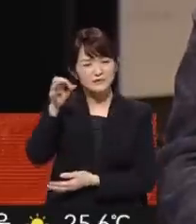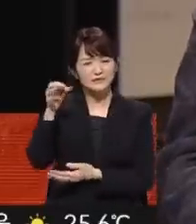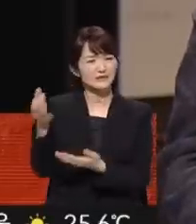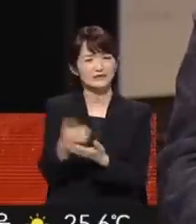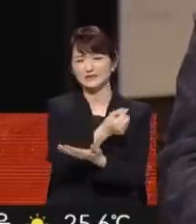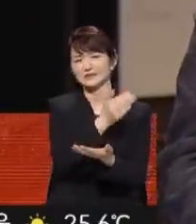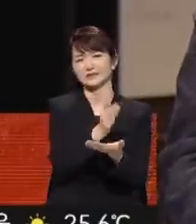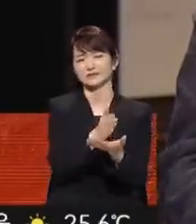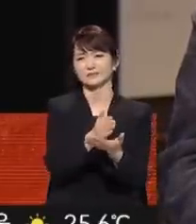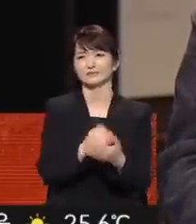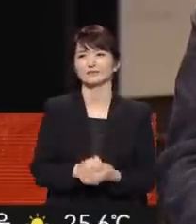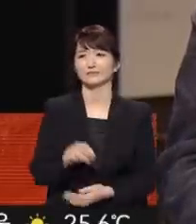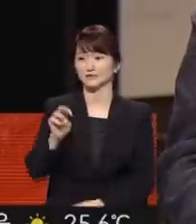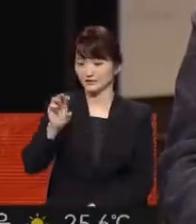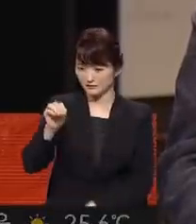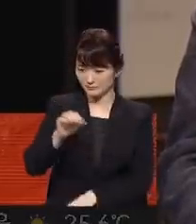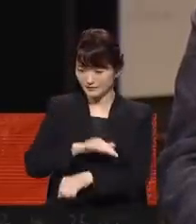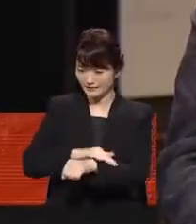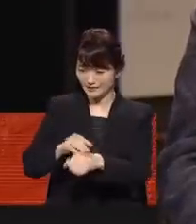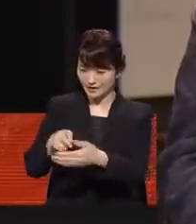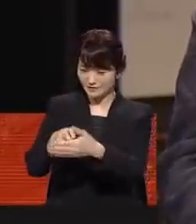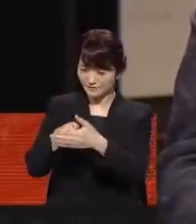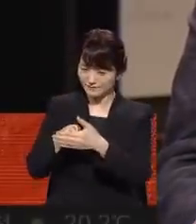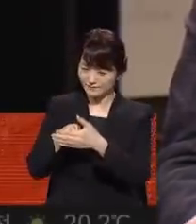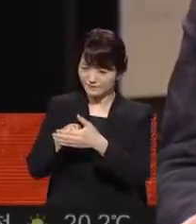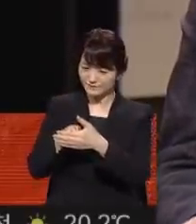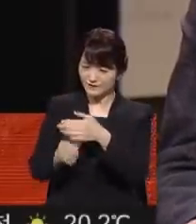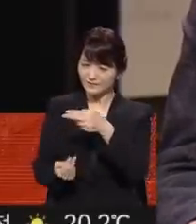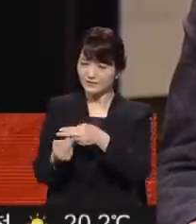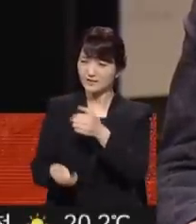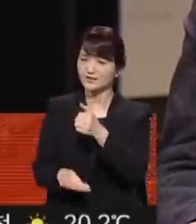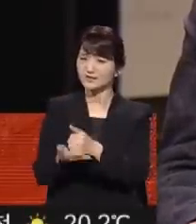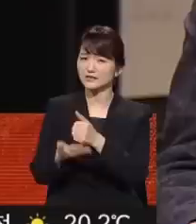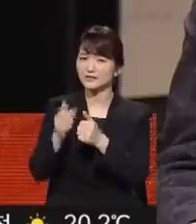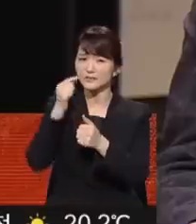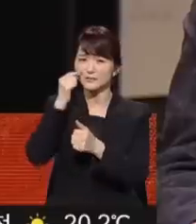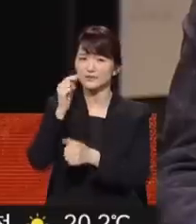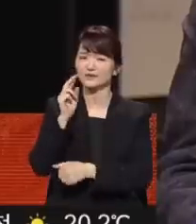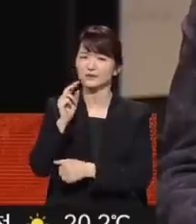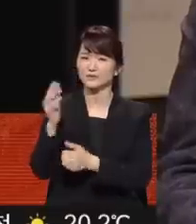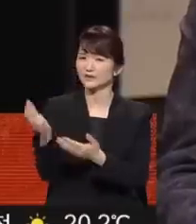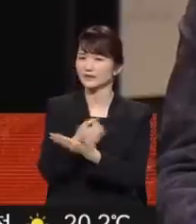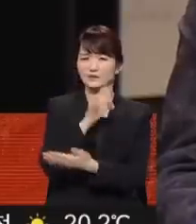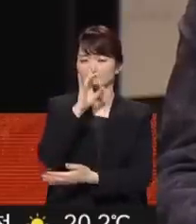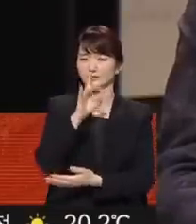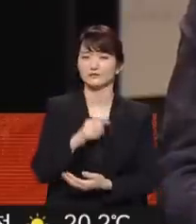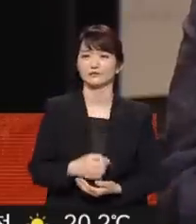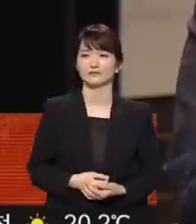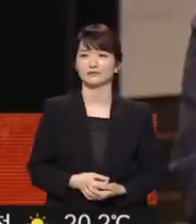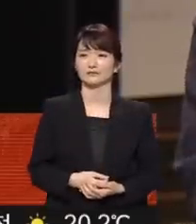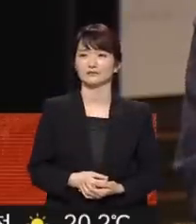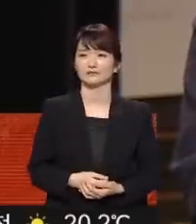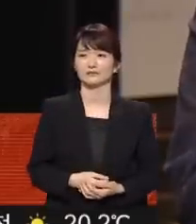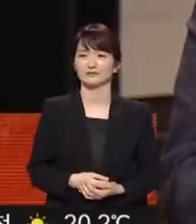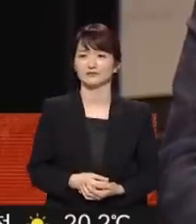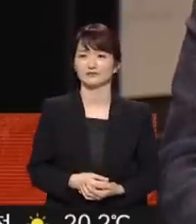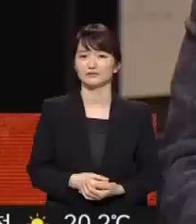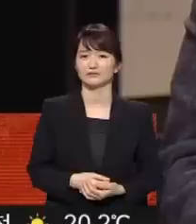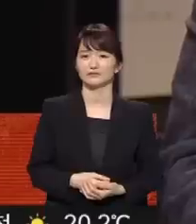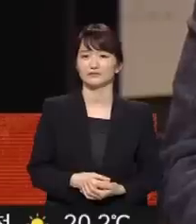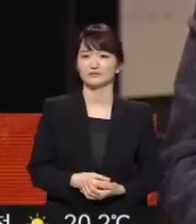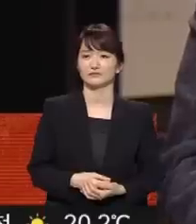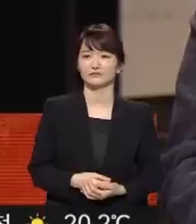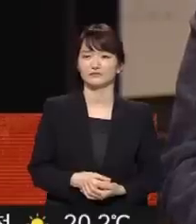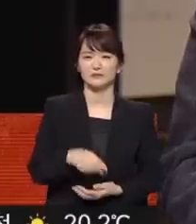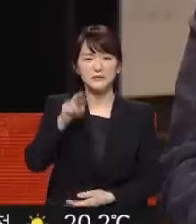하셨고요. 레니조아님, 30만 원 알뜰하게 모았다고 칭찬은 못 해줄 망정 진짜 너무하다라고 하셨습니다. 그리고